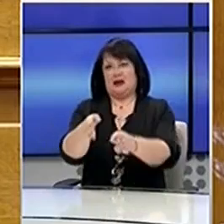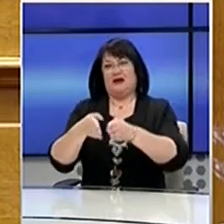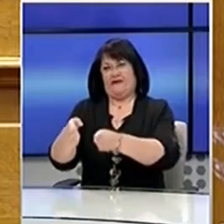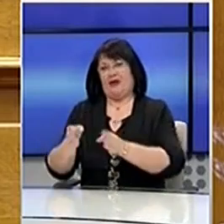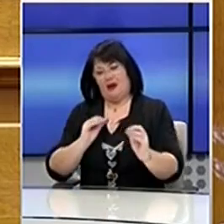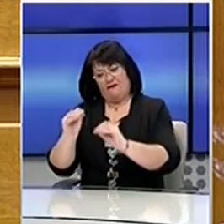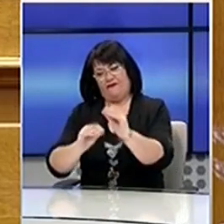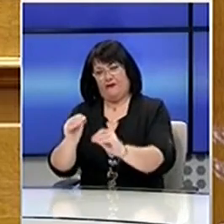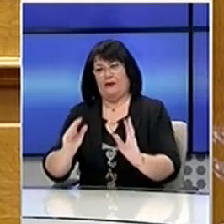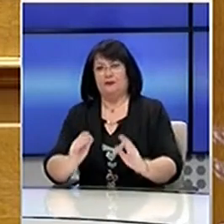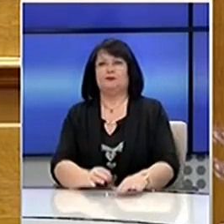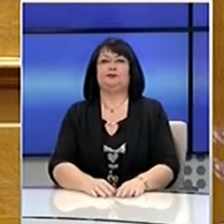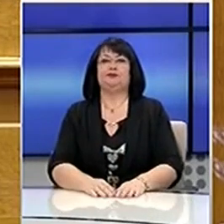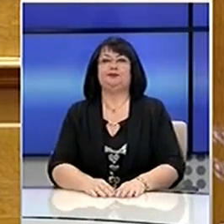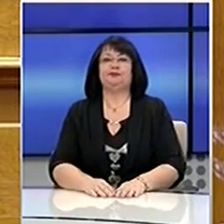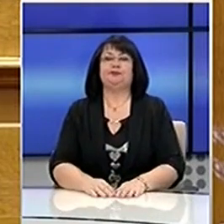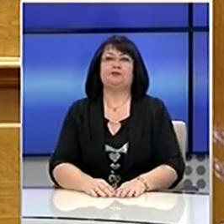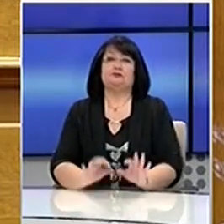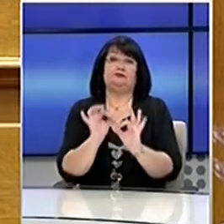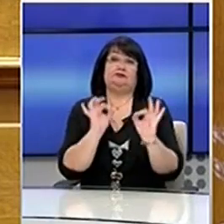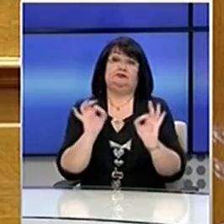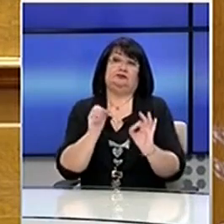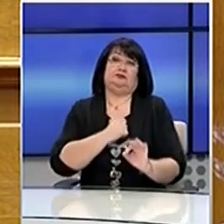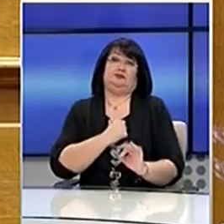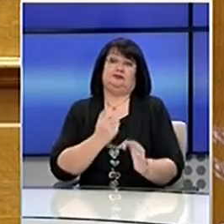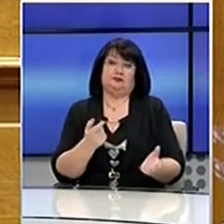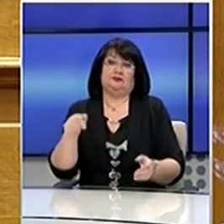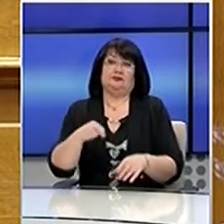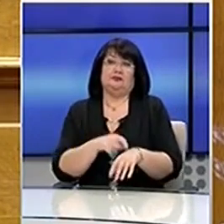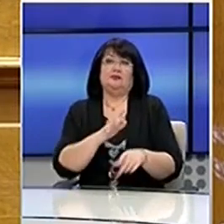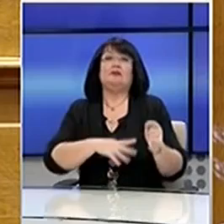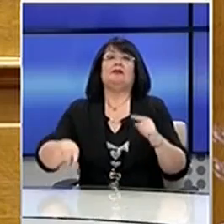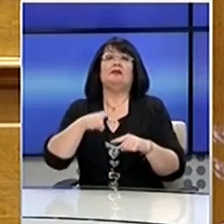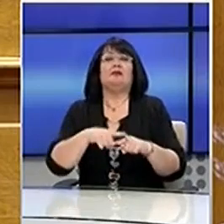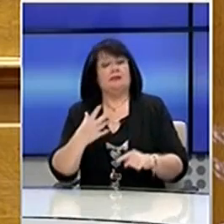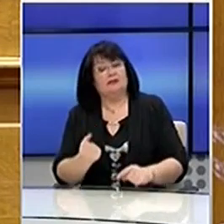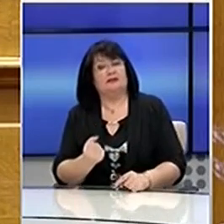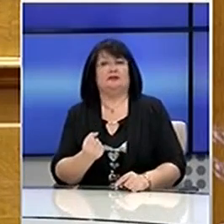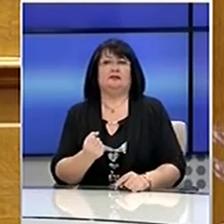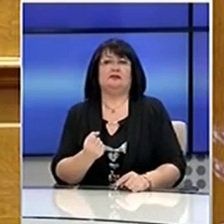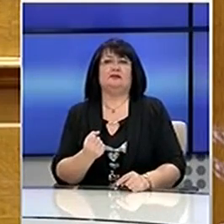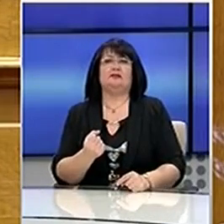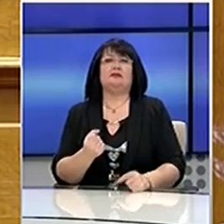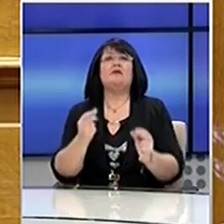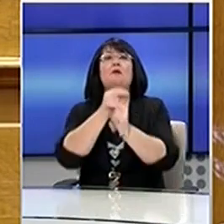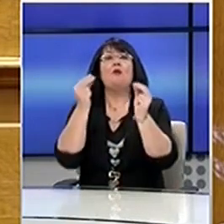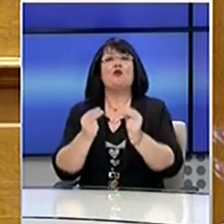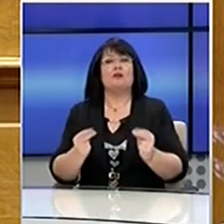Επίσης, δεν νομίζω ότι υπάρχει καμία αμφιβολία ότι σήμερα η χώρα μας διαθέτει έναν